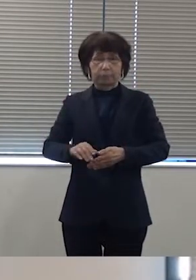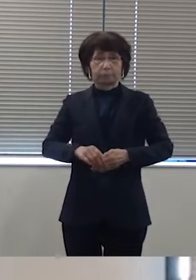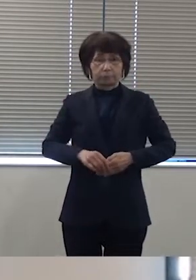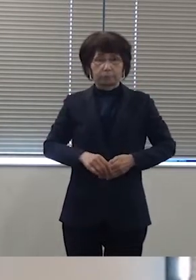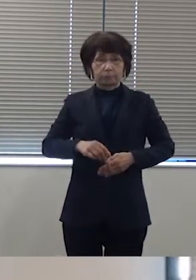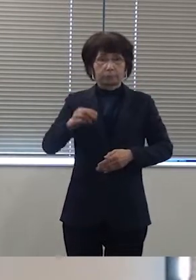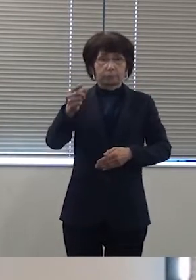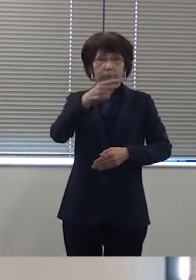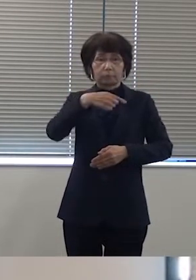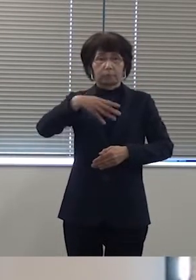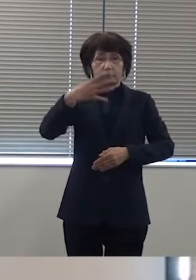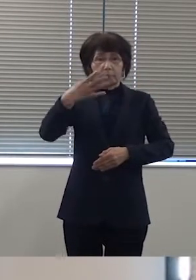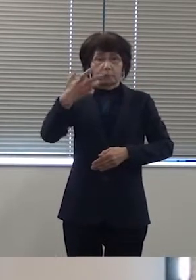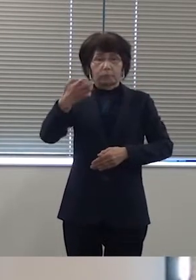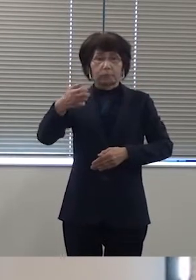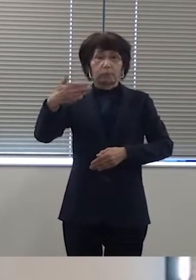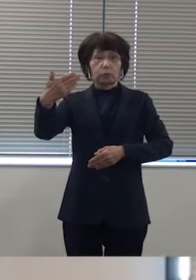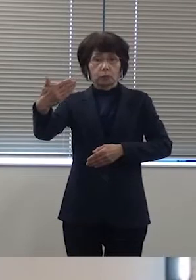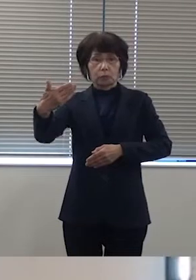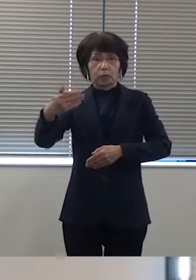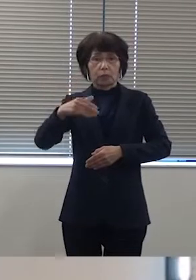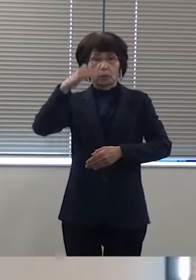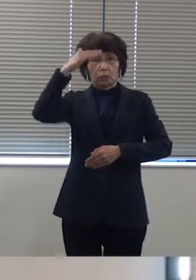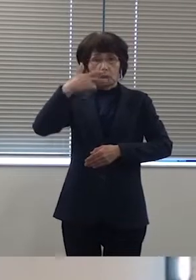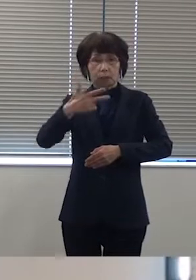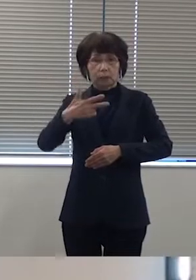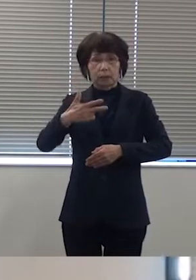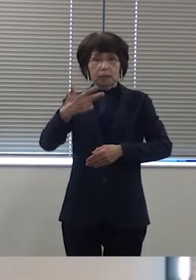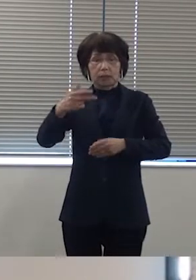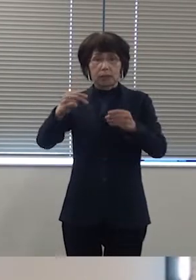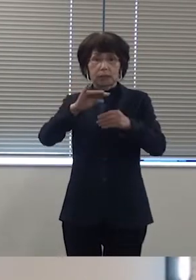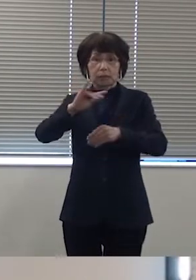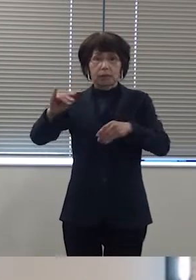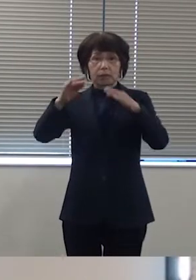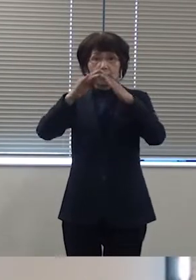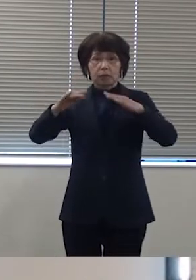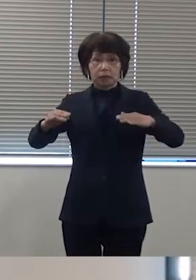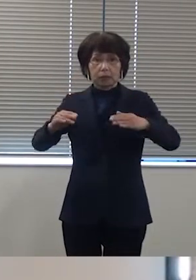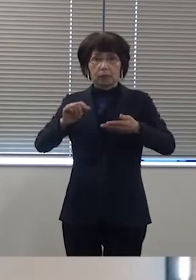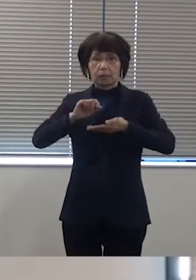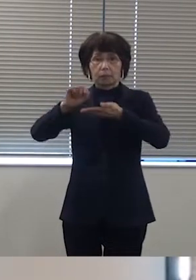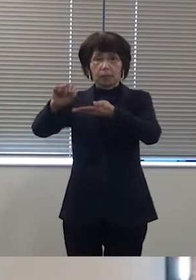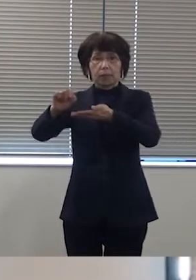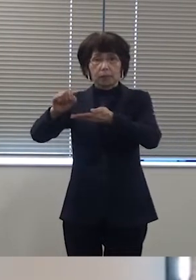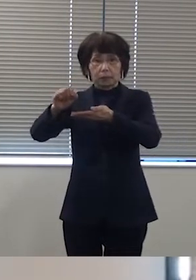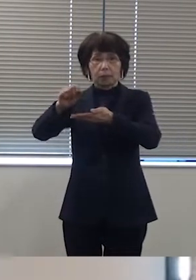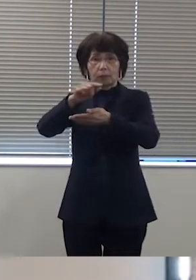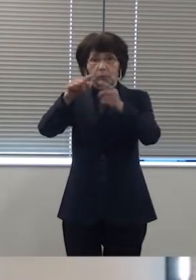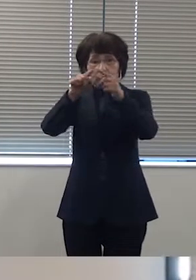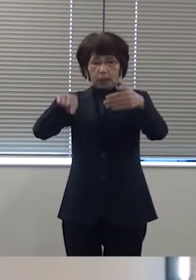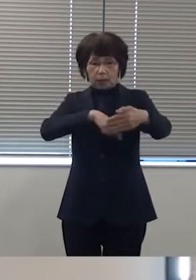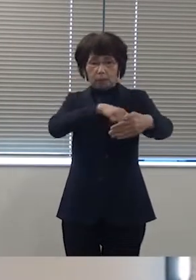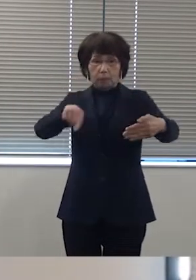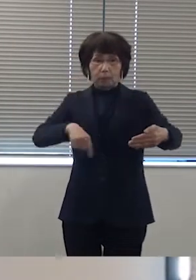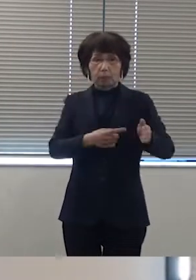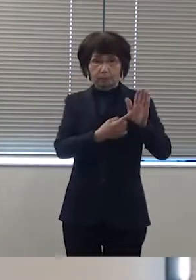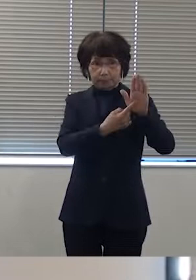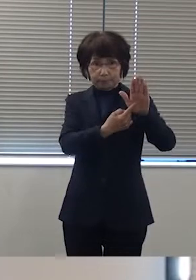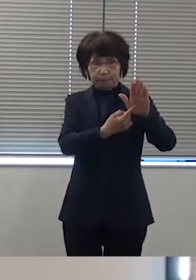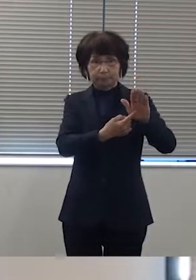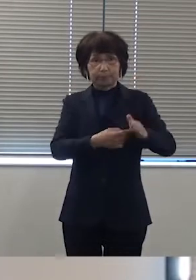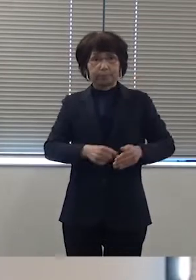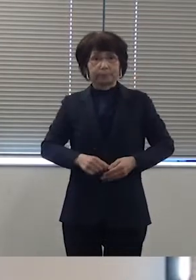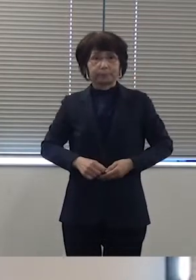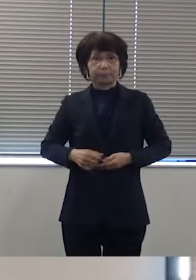は1つ、第489回高知市議会定例会提出議案の概要となっております。それでは市長よろしくお願い